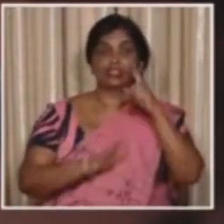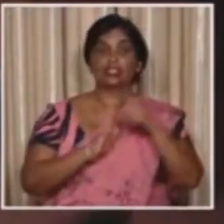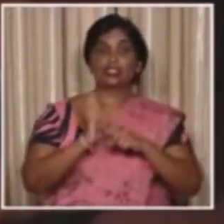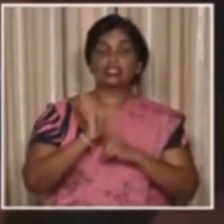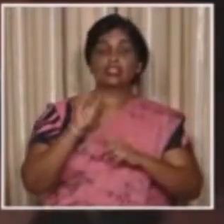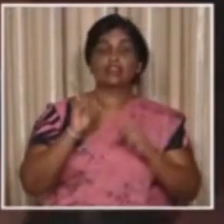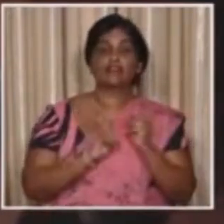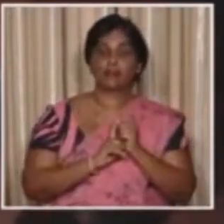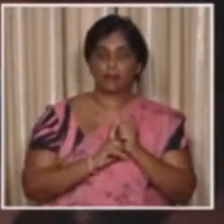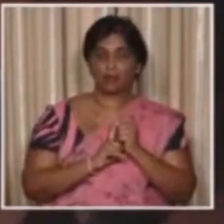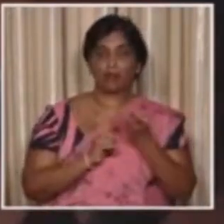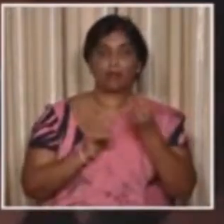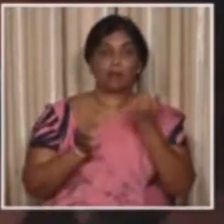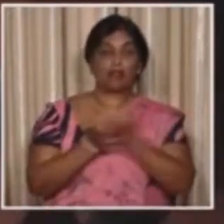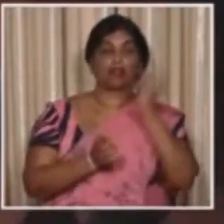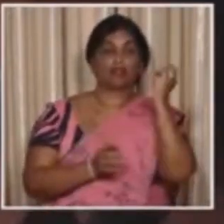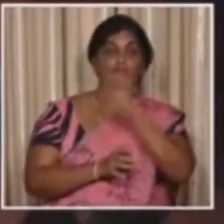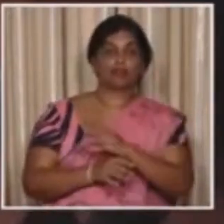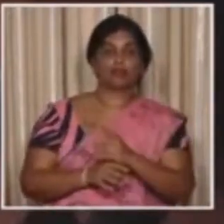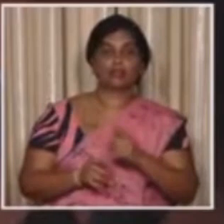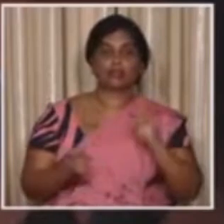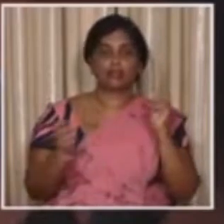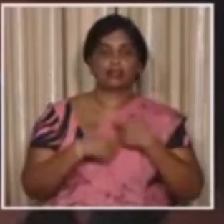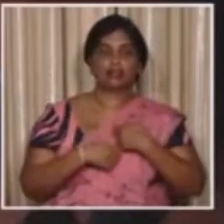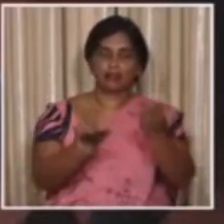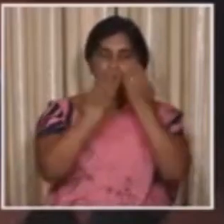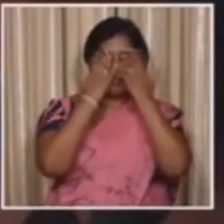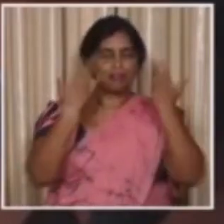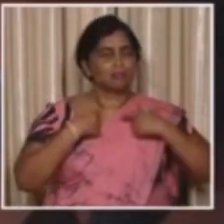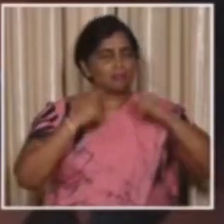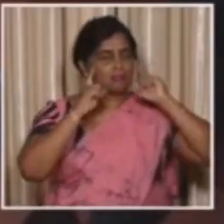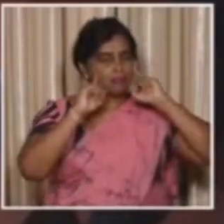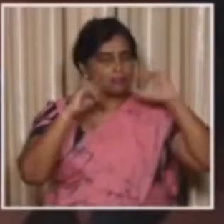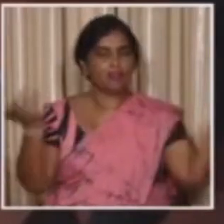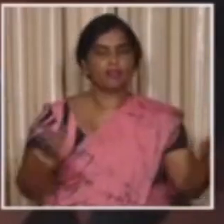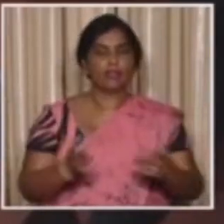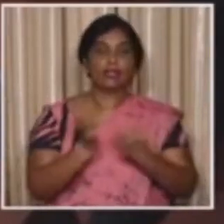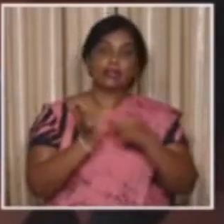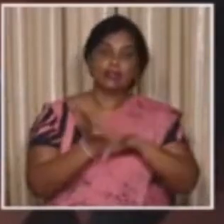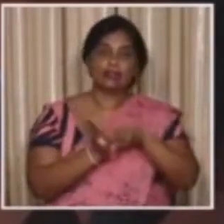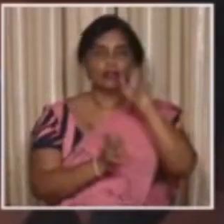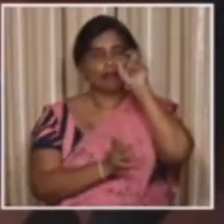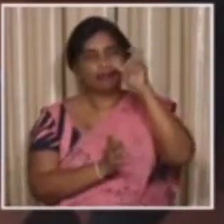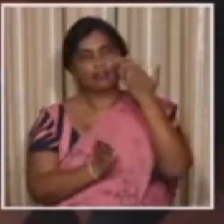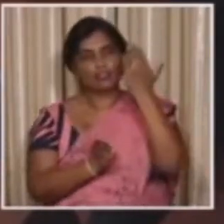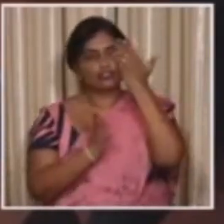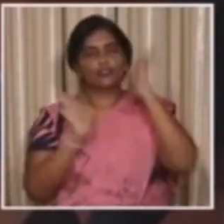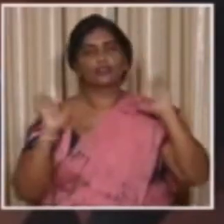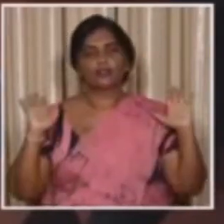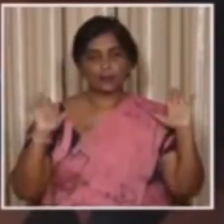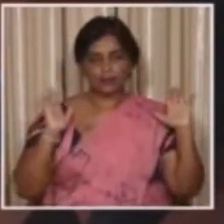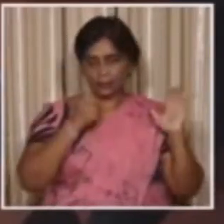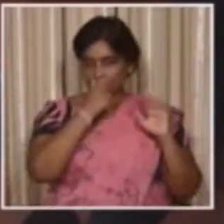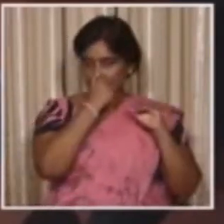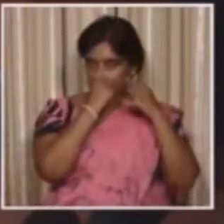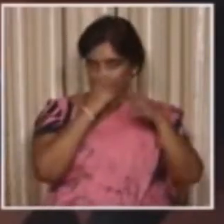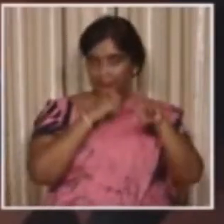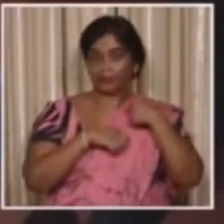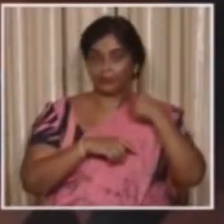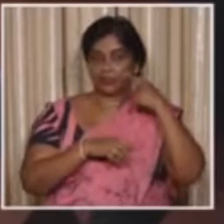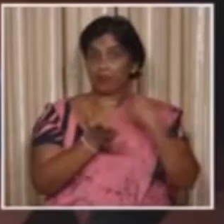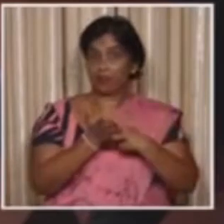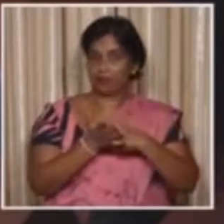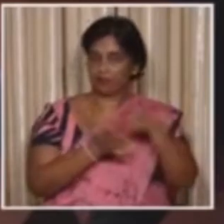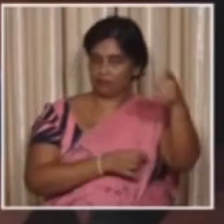පෙරමුණ ගිනුමට අවල සම්මික සල්ලි සම්මි අපි දැකලත් නැ දන්නෙත් නැ රූපහාණය විතර මිනිහා මන් දැකලා තියෙන්නේ ඒක විතරක් මතක තියාගන්න